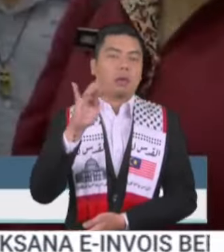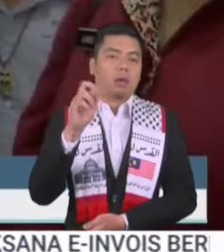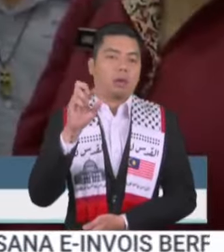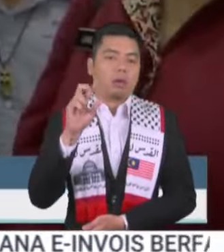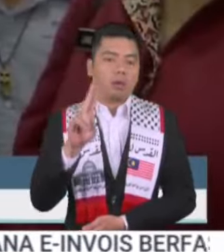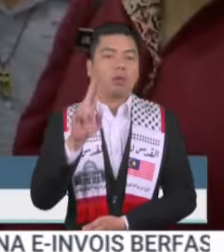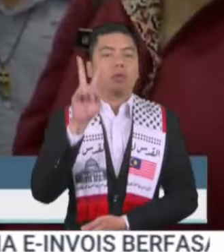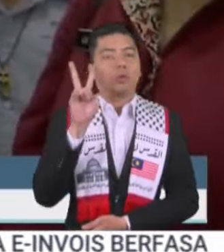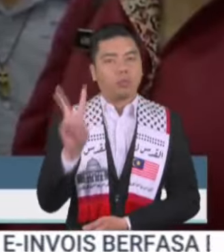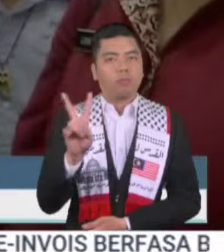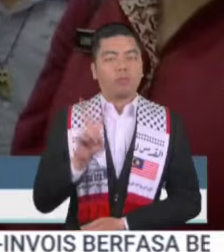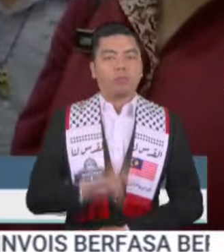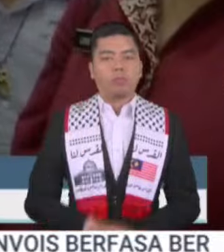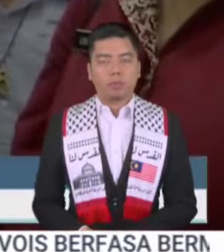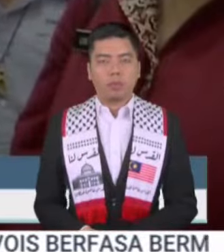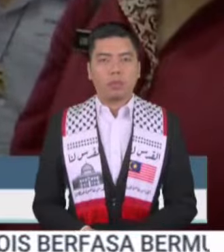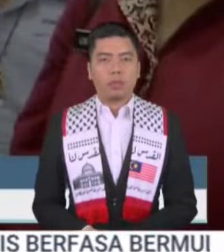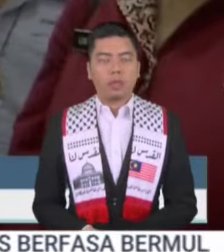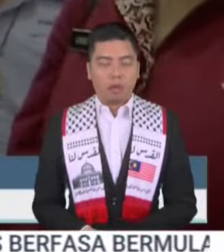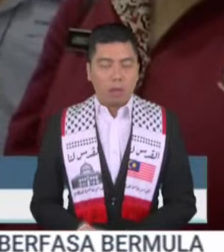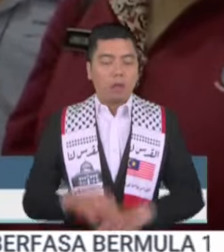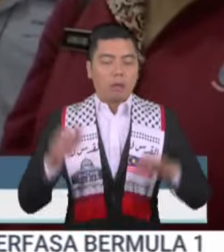2 anakak